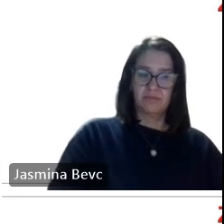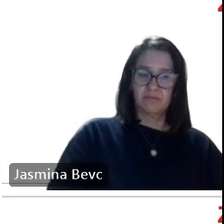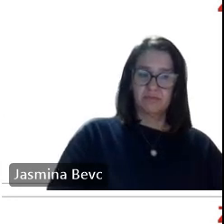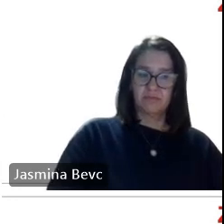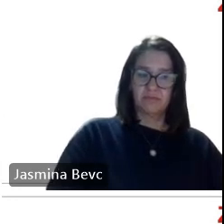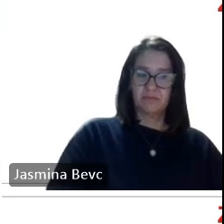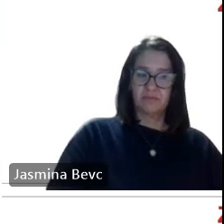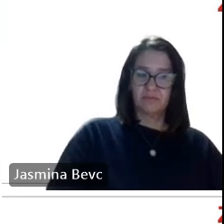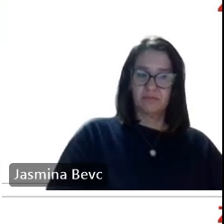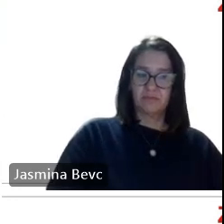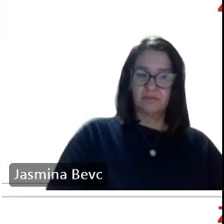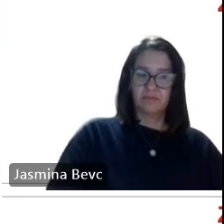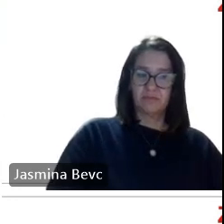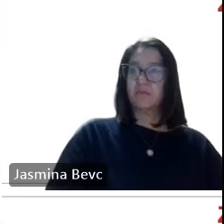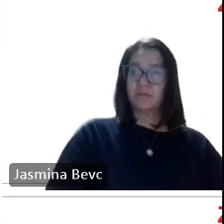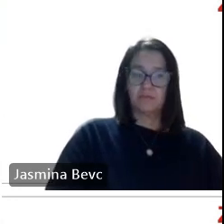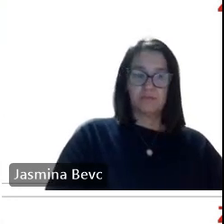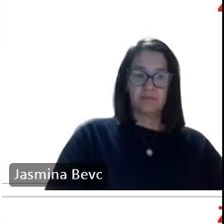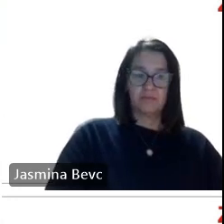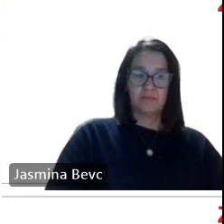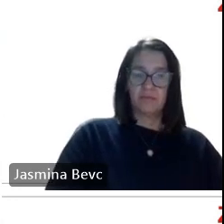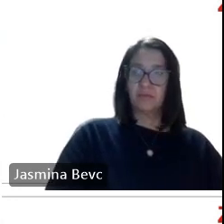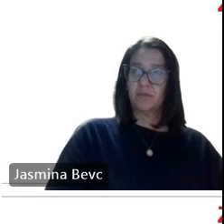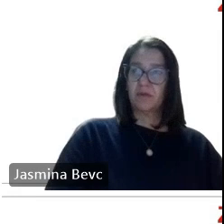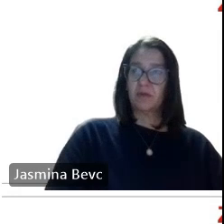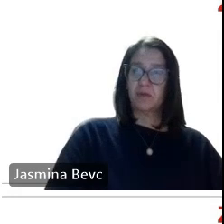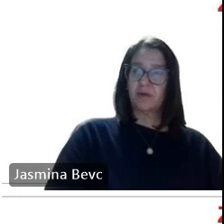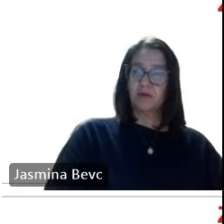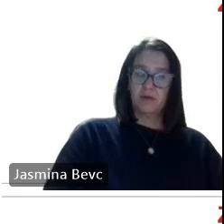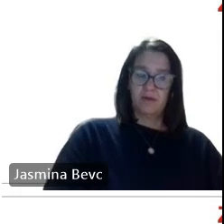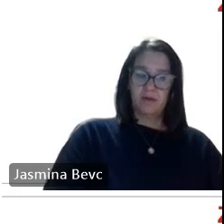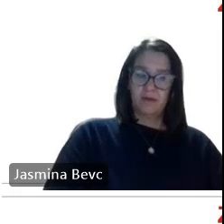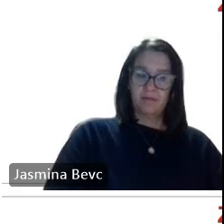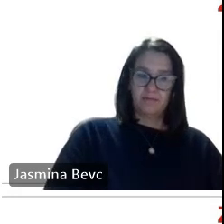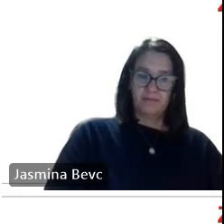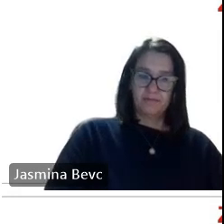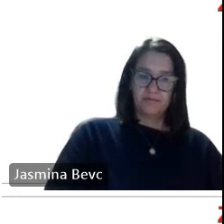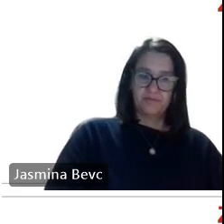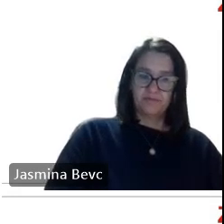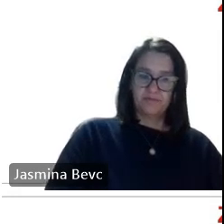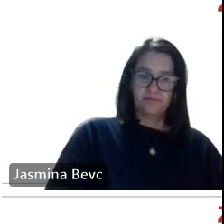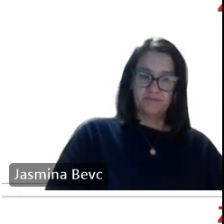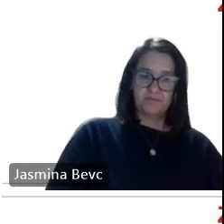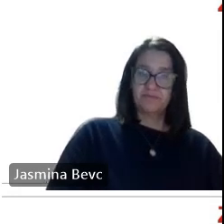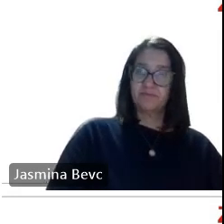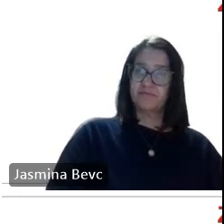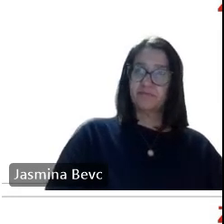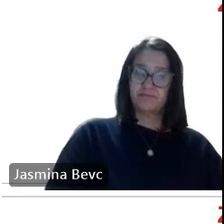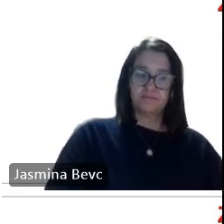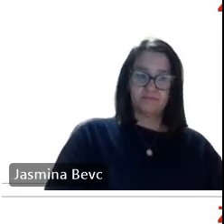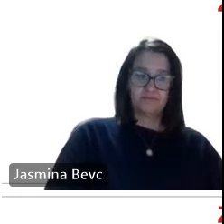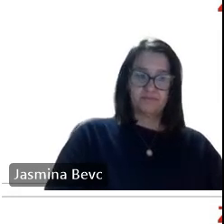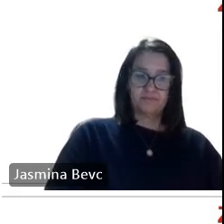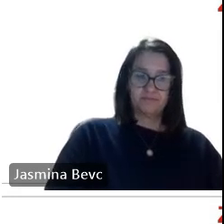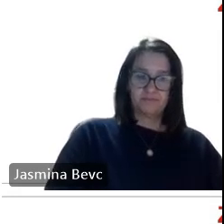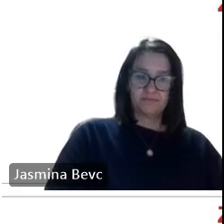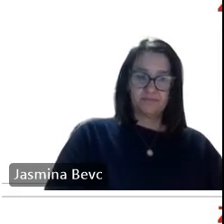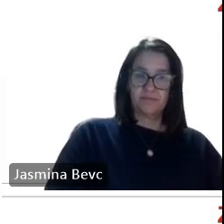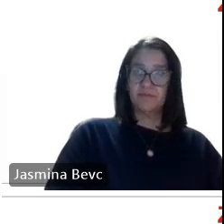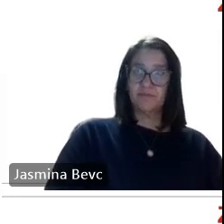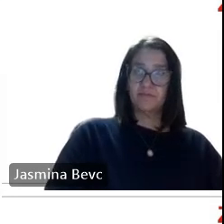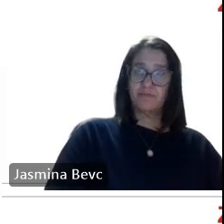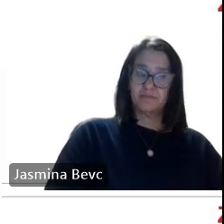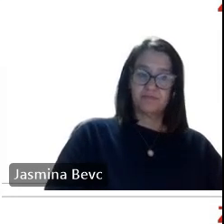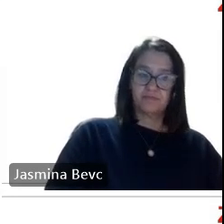odpravljamo regulativne in finančne ovire, predvsem pa, da jim ponudimo čim več informacij za izbiro